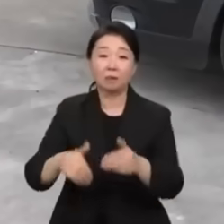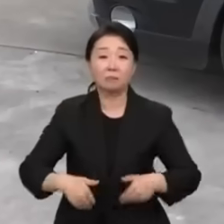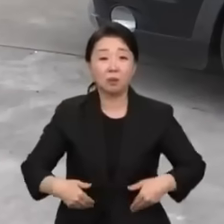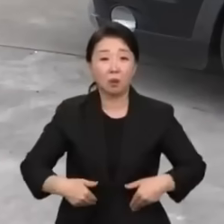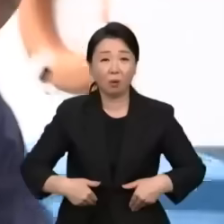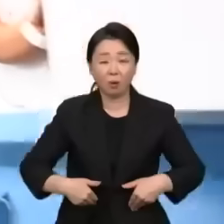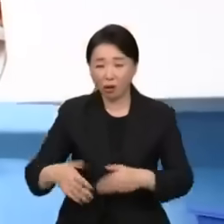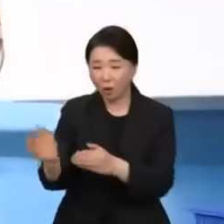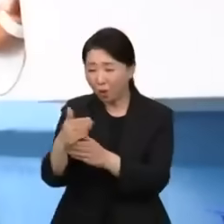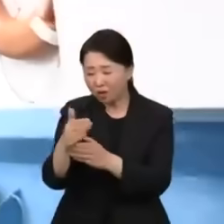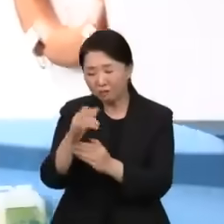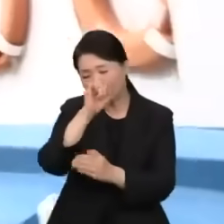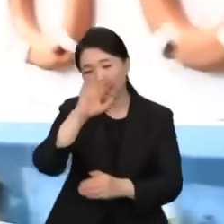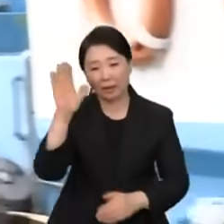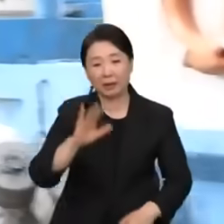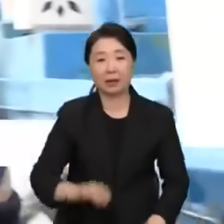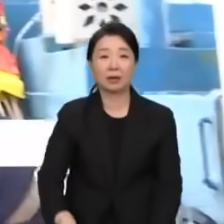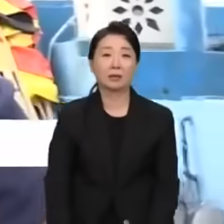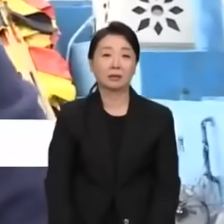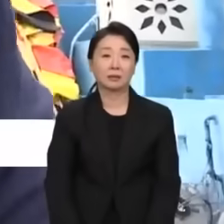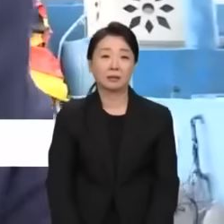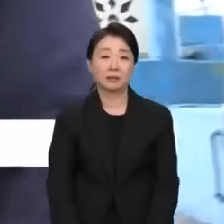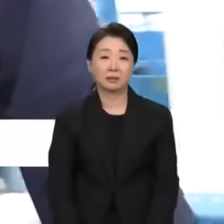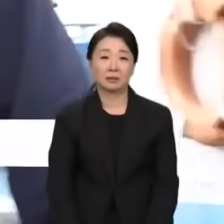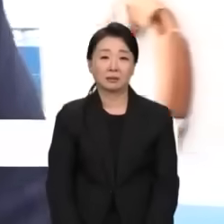합니다. 요즘은